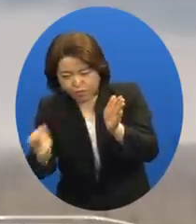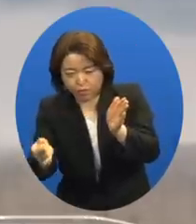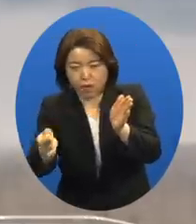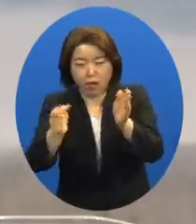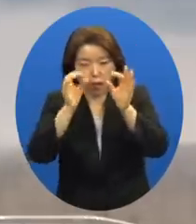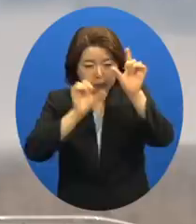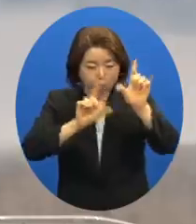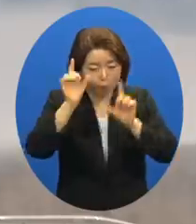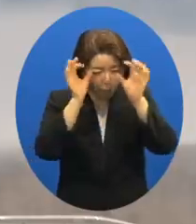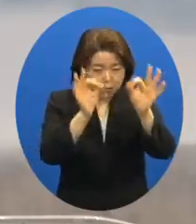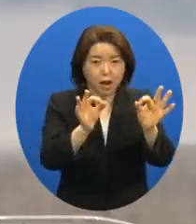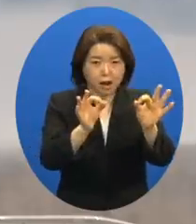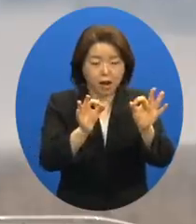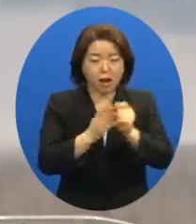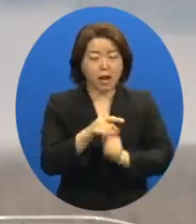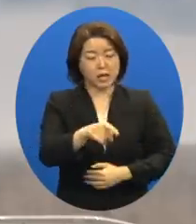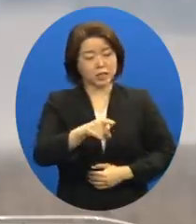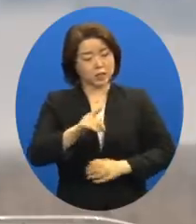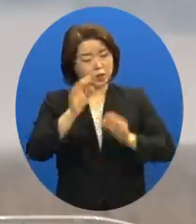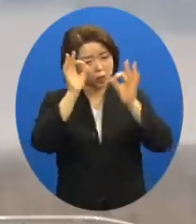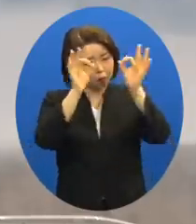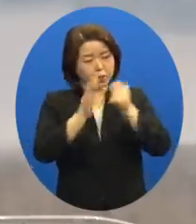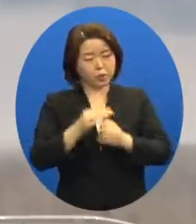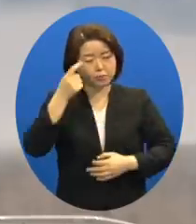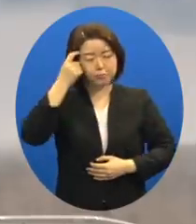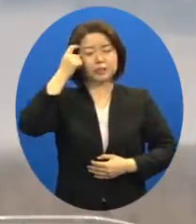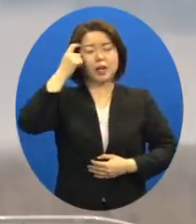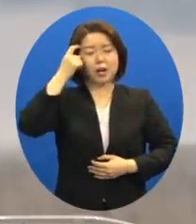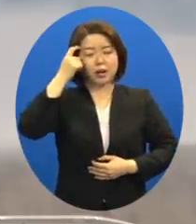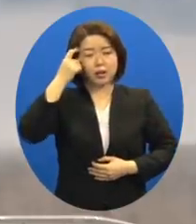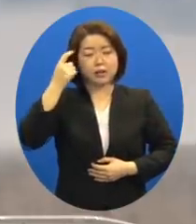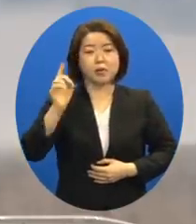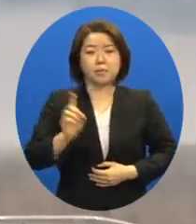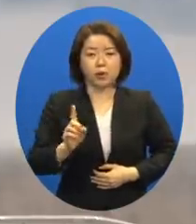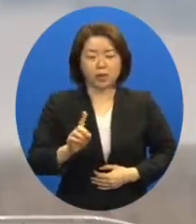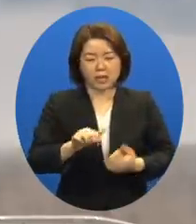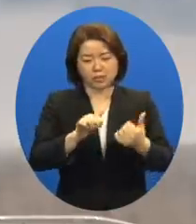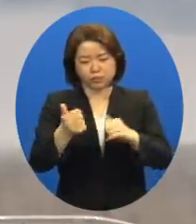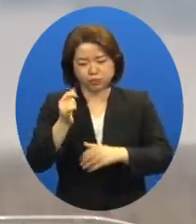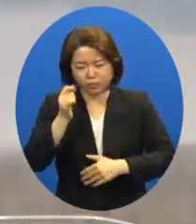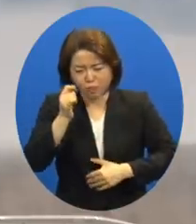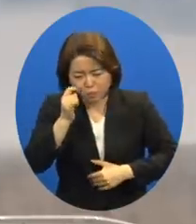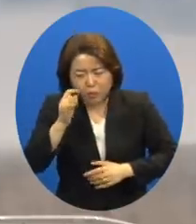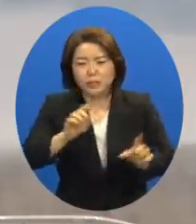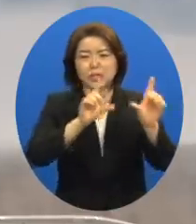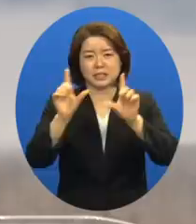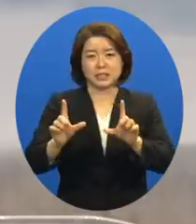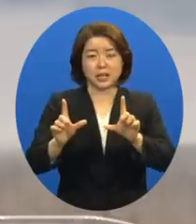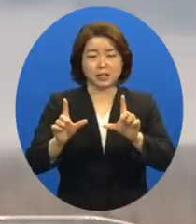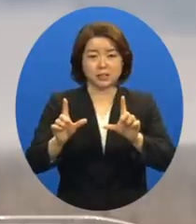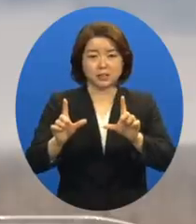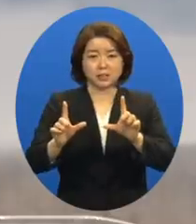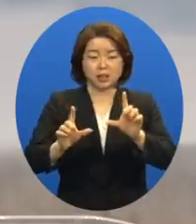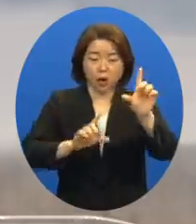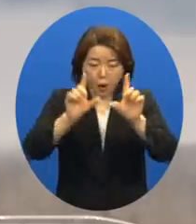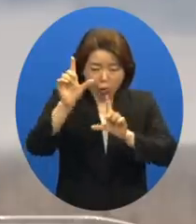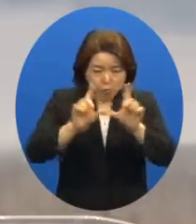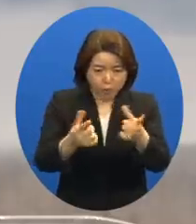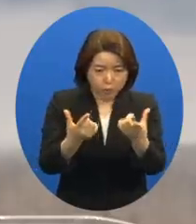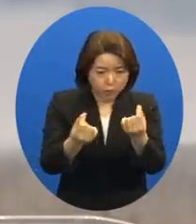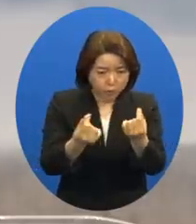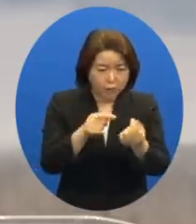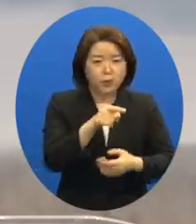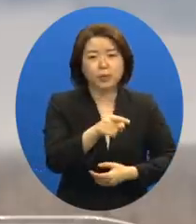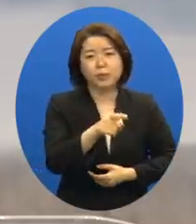보았답니다. 그 모습을 보면서 떠오른 생각이 죽지 못해 사는 것, 정말 죽지 못해서 사는 그런